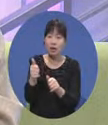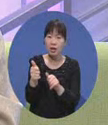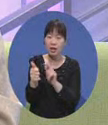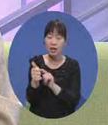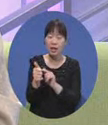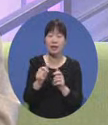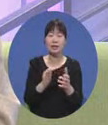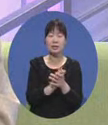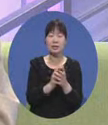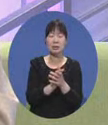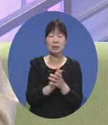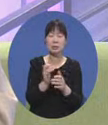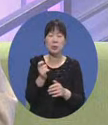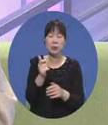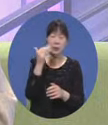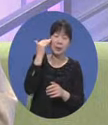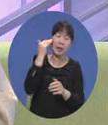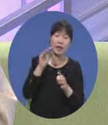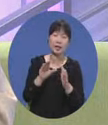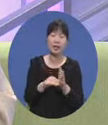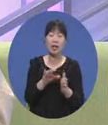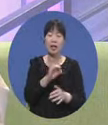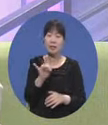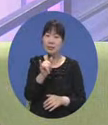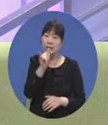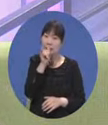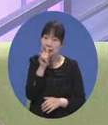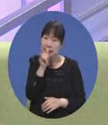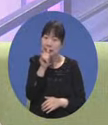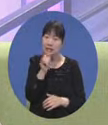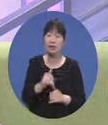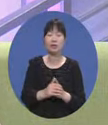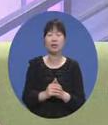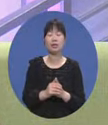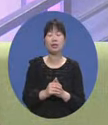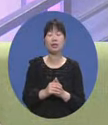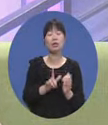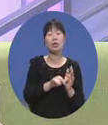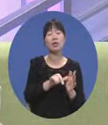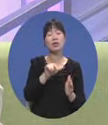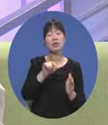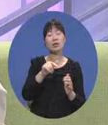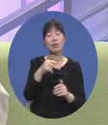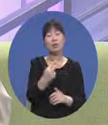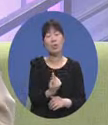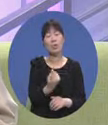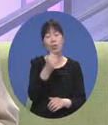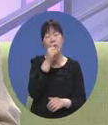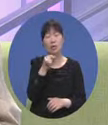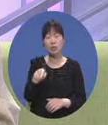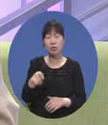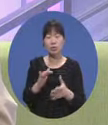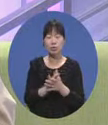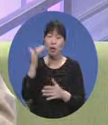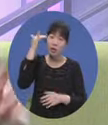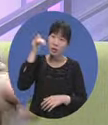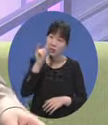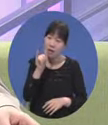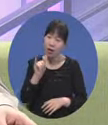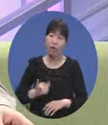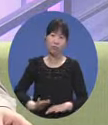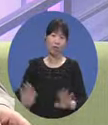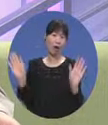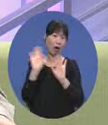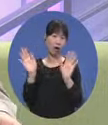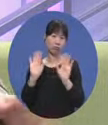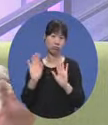때로는 친구를 좀 건드릴 때도 가끔은 있니? 이렇게 물어봐야 그럴 때도 있지요. 이렇게 해요. 근데 너 친구 괴롭히니? 그러면 안